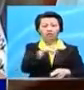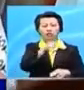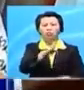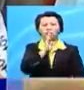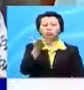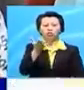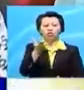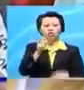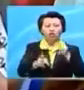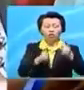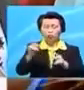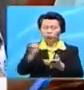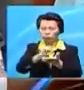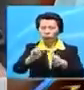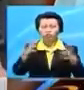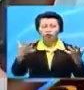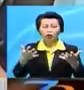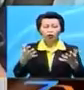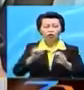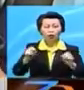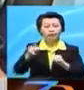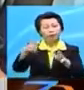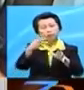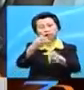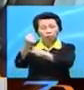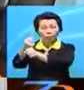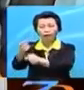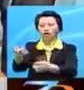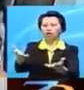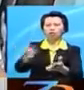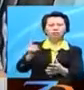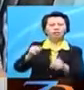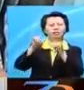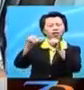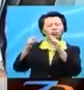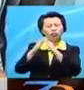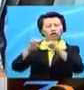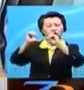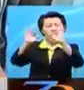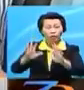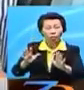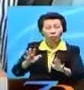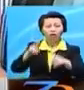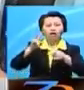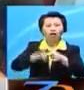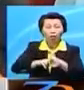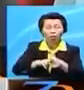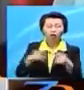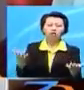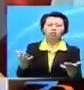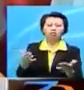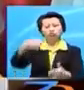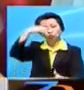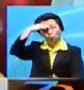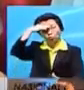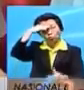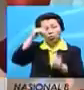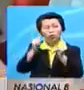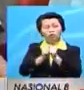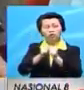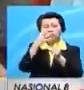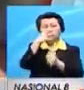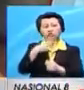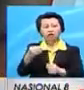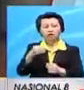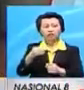orang tak ada tulis, apa pun tak ada, tapi dia orang dapat. Dia orang mana ada duduk, salam dengan kelang, dengan jogo, dengan serman